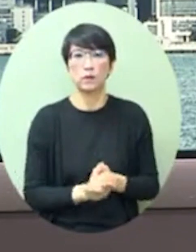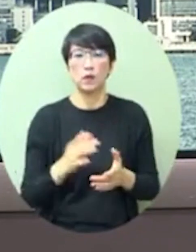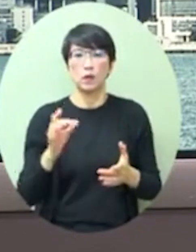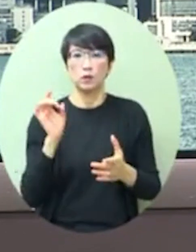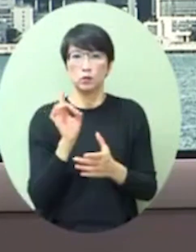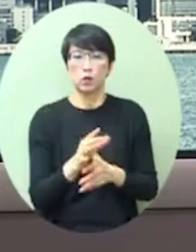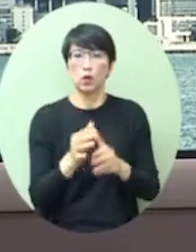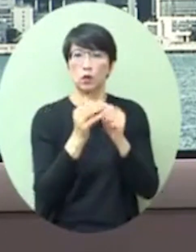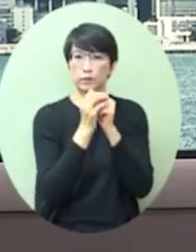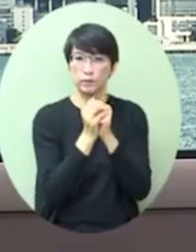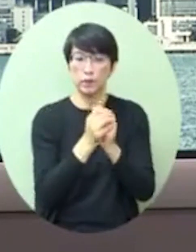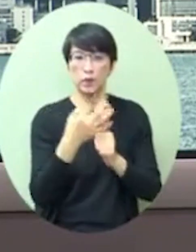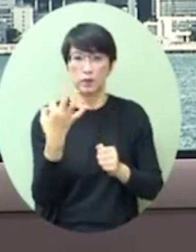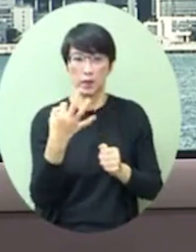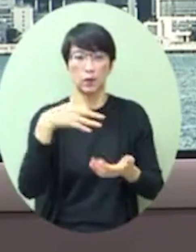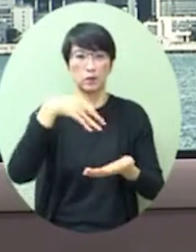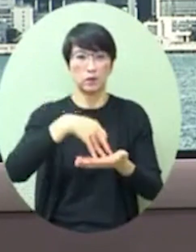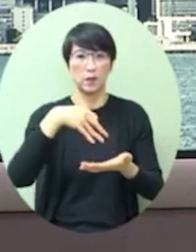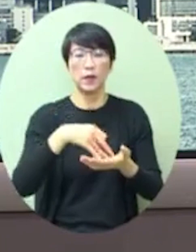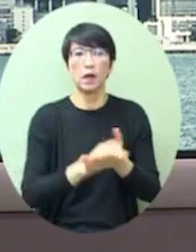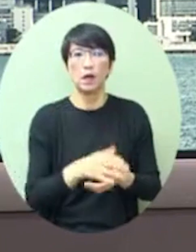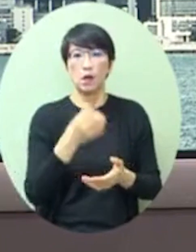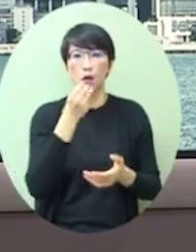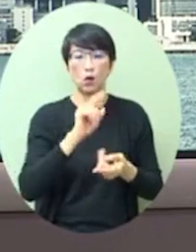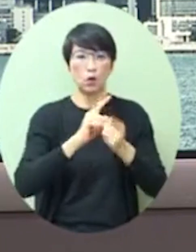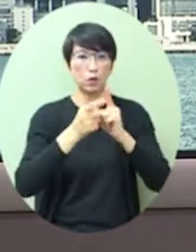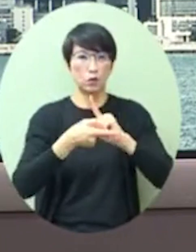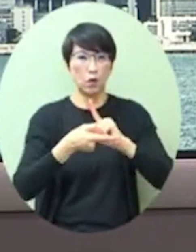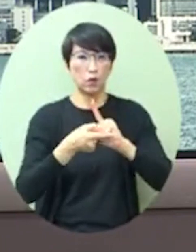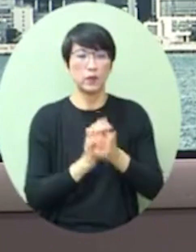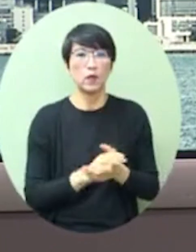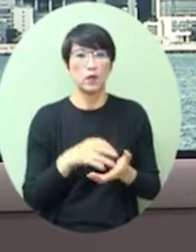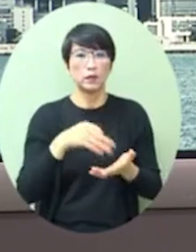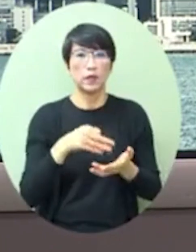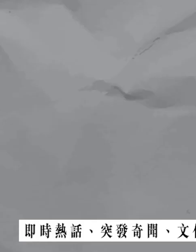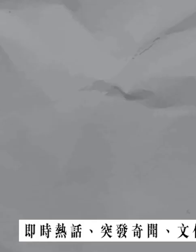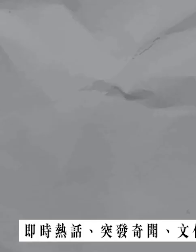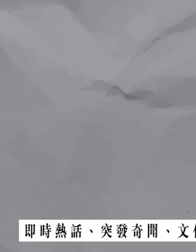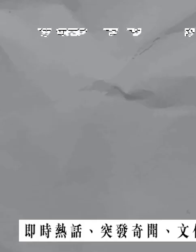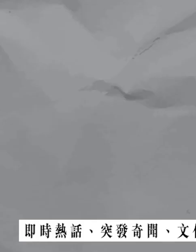参加冬季奥运的健儿是拿得好的成绩。